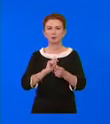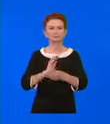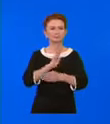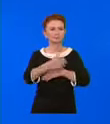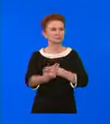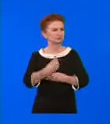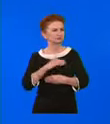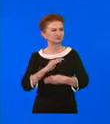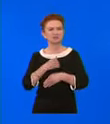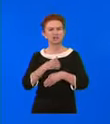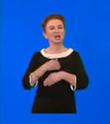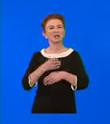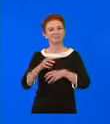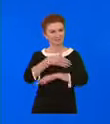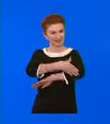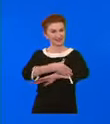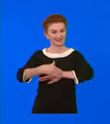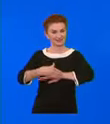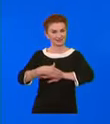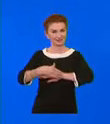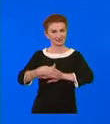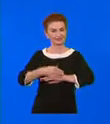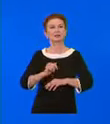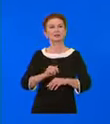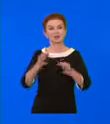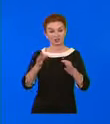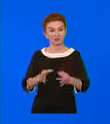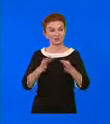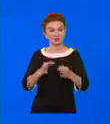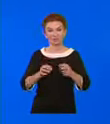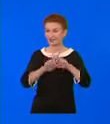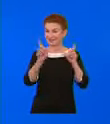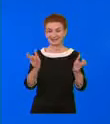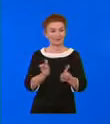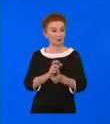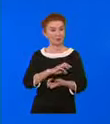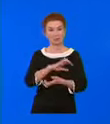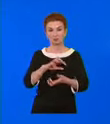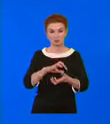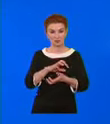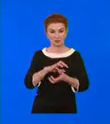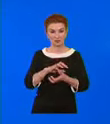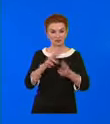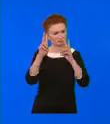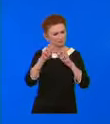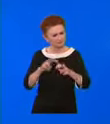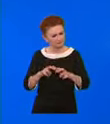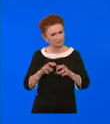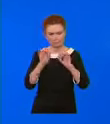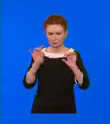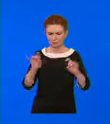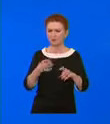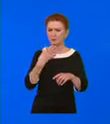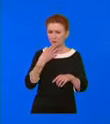przez polskie granice. I to dzisiaj epidemiolodzy i eksperci z całego świata bardzo mocno chwalą. Uważają, że to była jedna